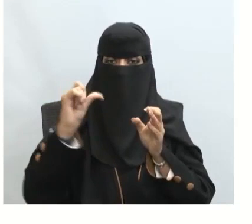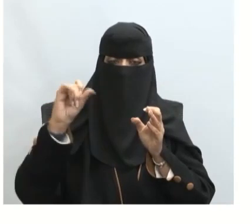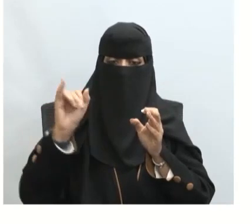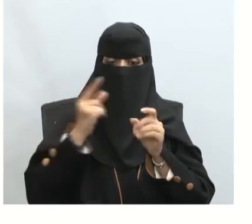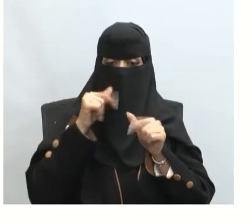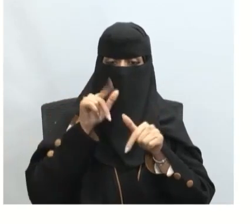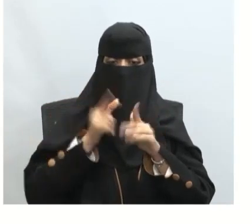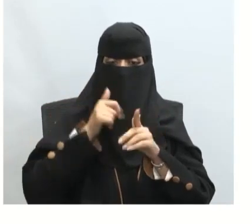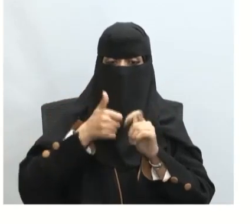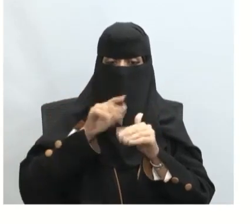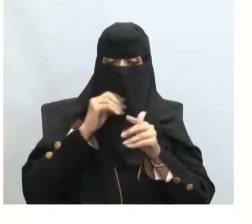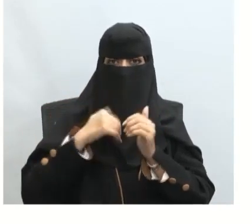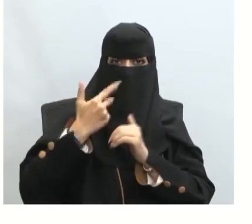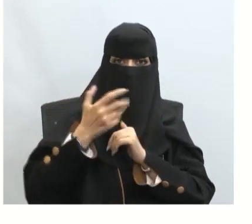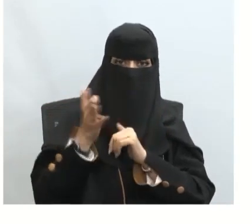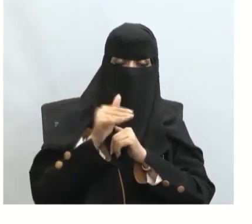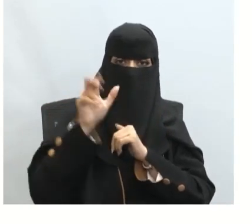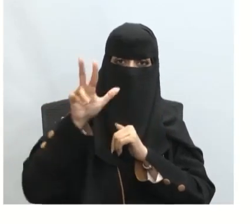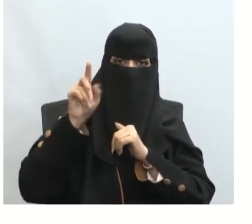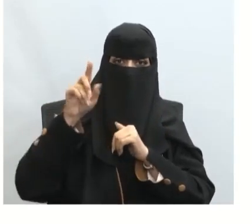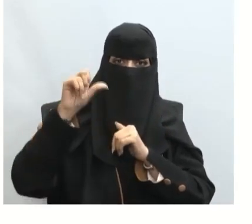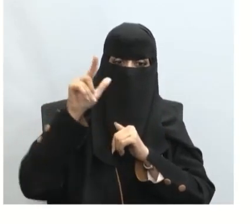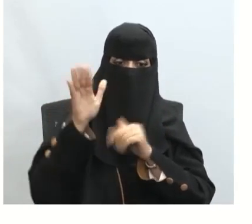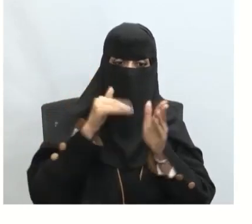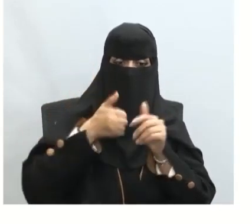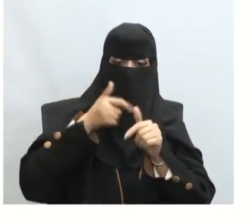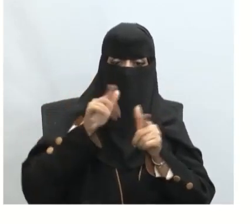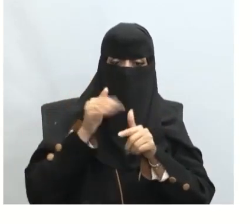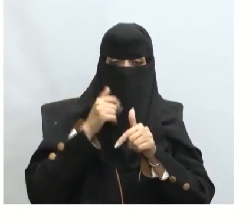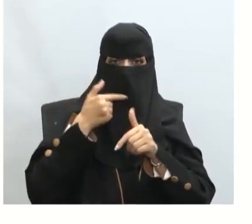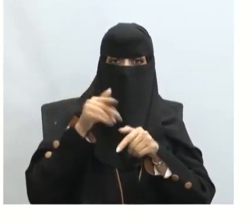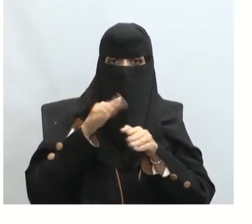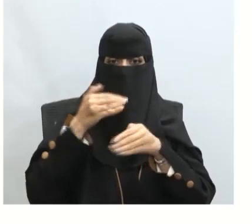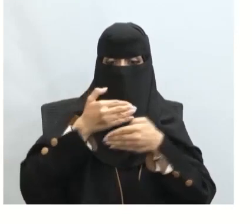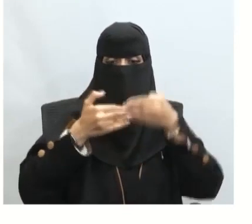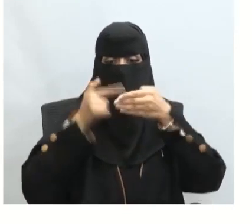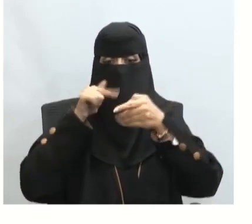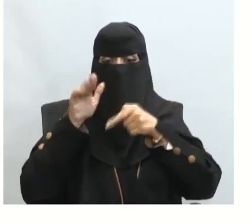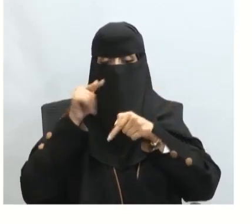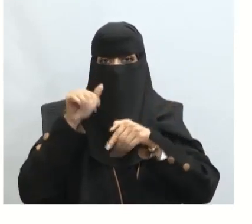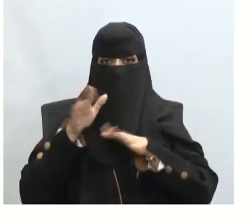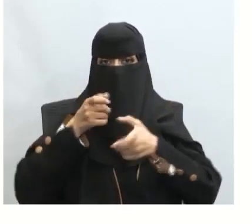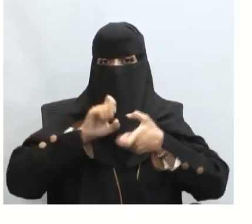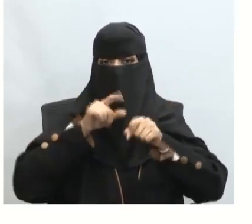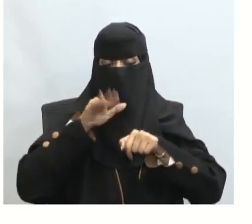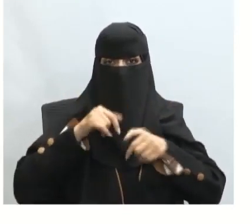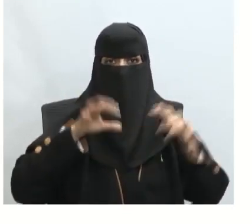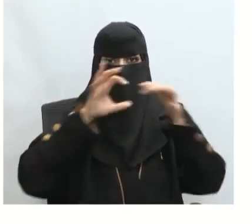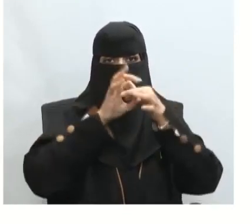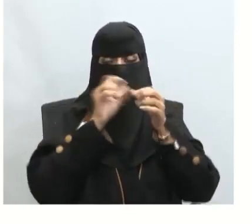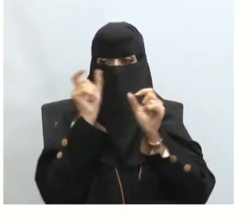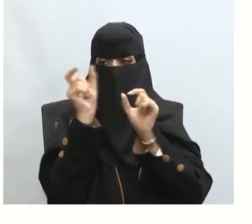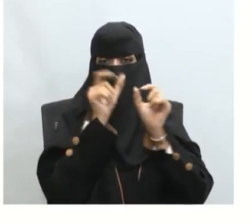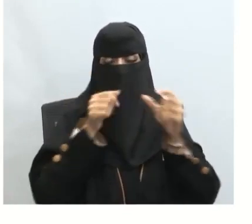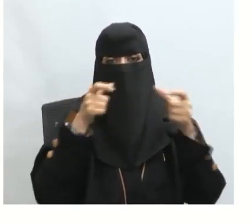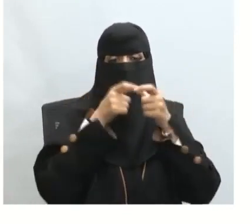المونومر الايثين وهو ينتج البولي ايثيلين تركيب البولي اثيلين مما يتكون ترتبط ذرات او